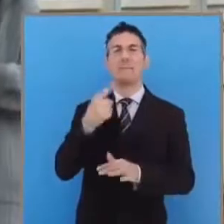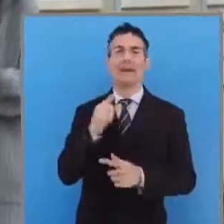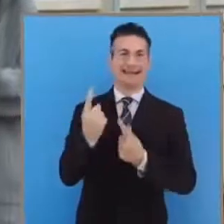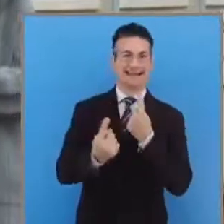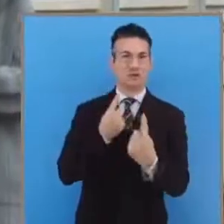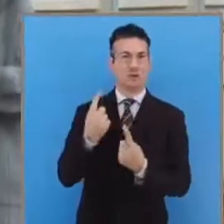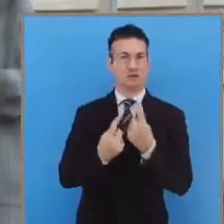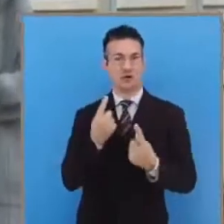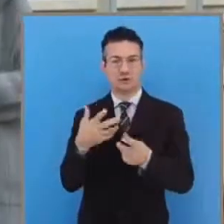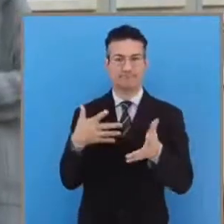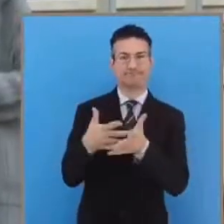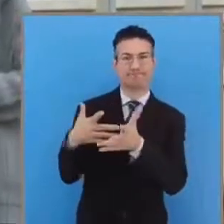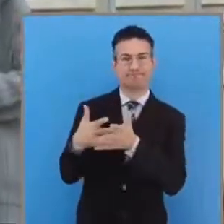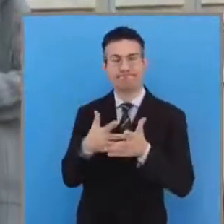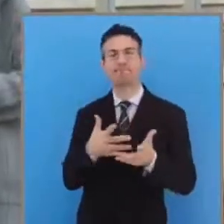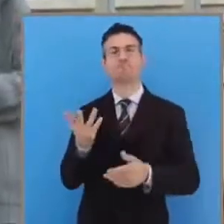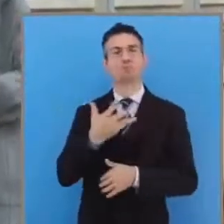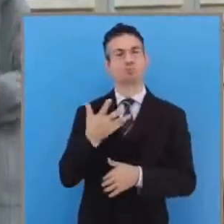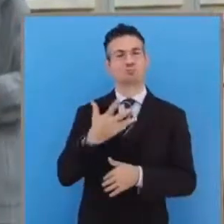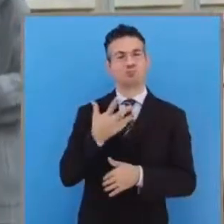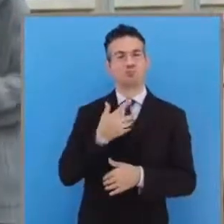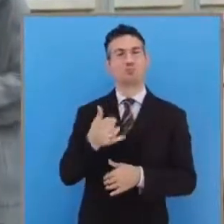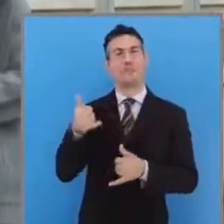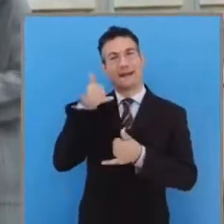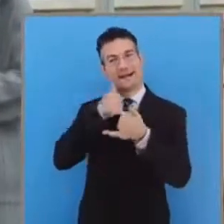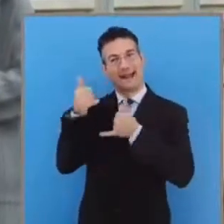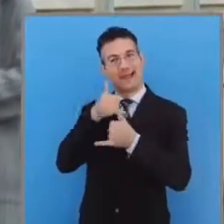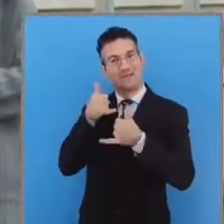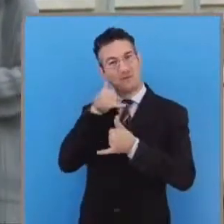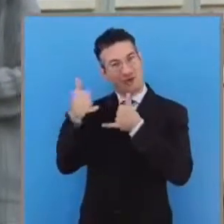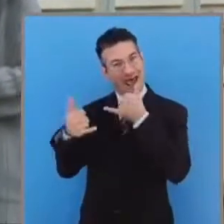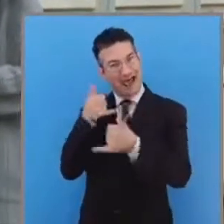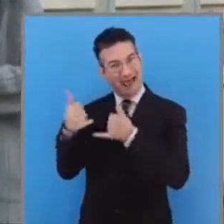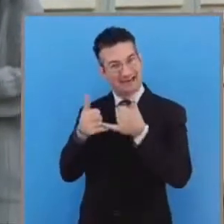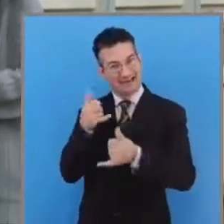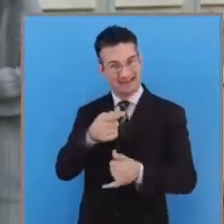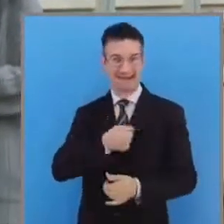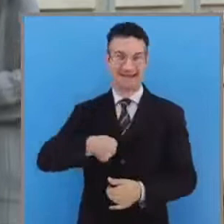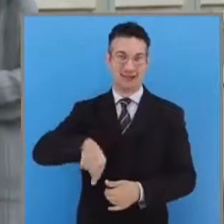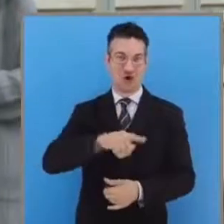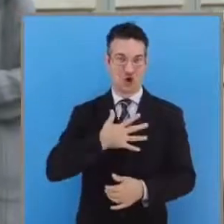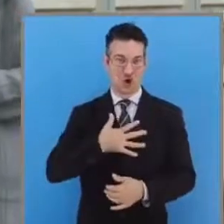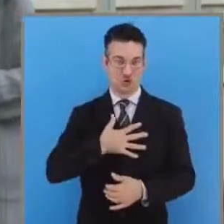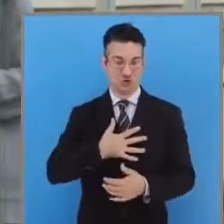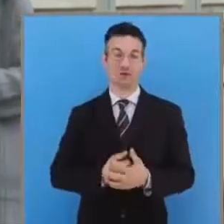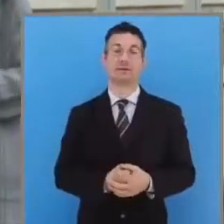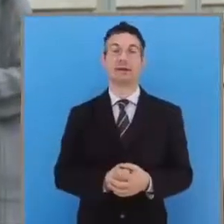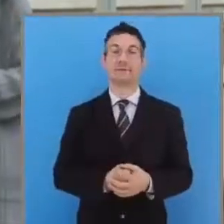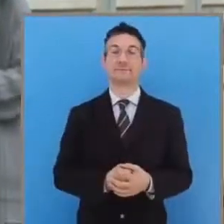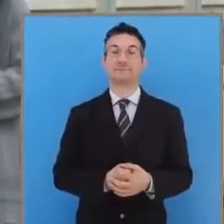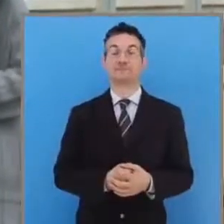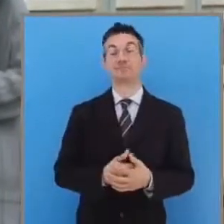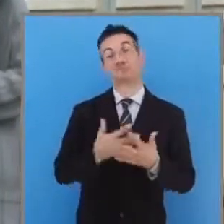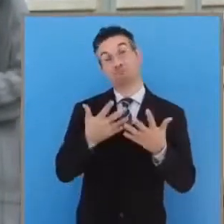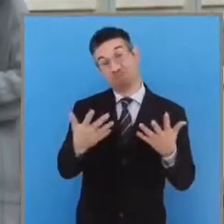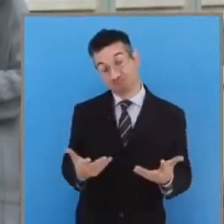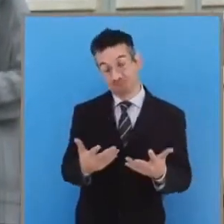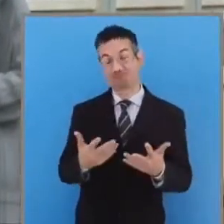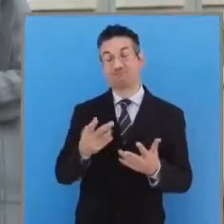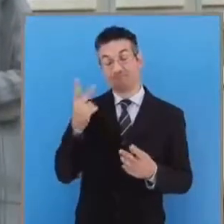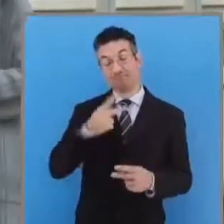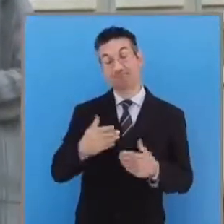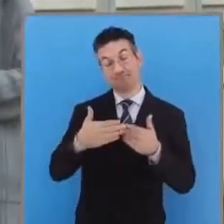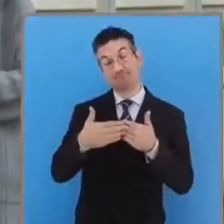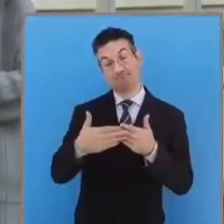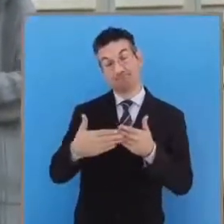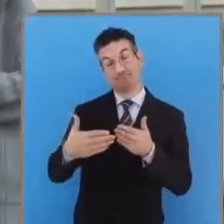criticità che andiamo rilevando nelle nostre telefonate. Devo dire che la battaglia sarà lunga